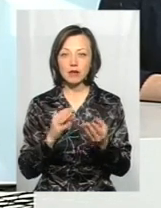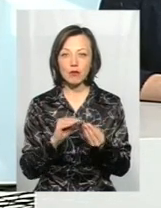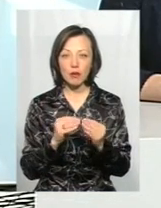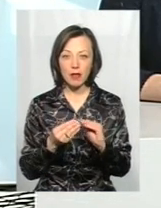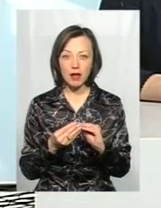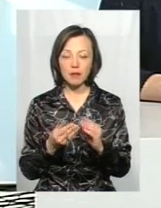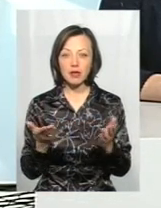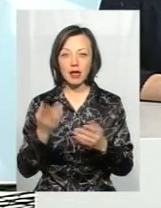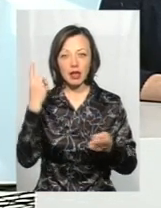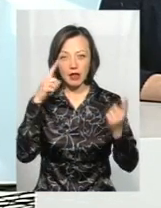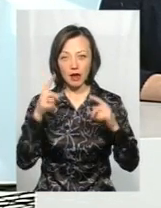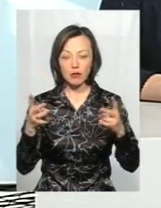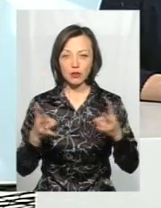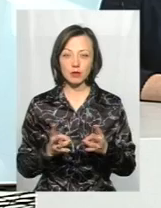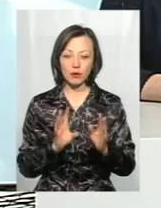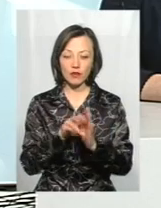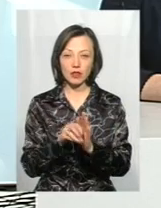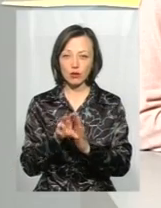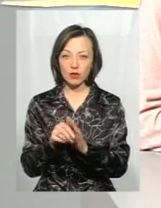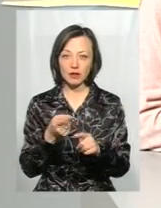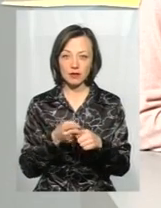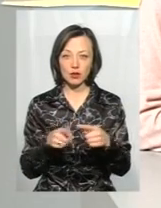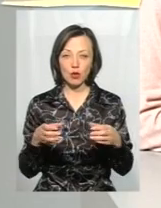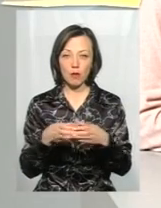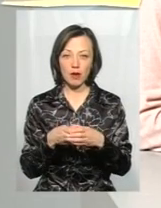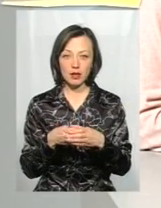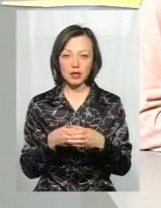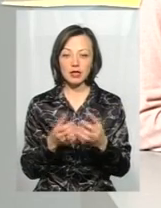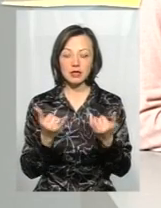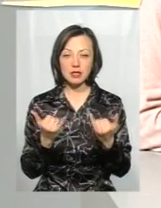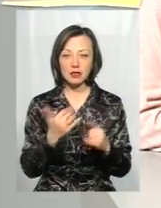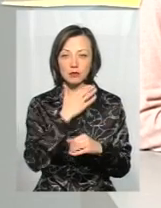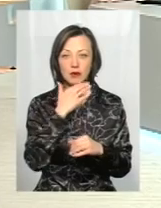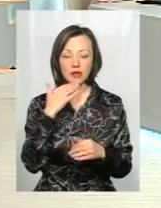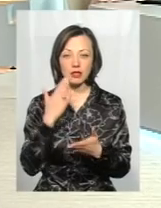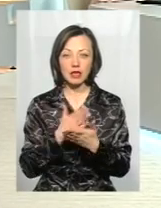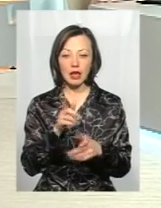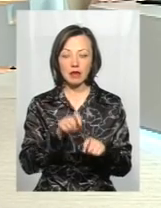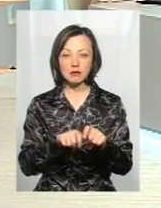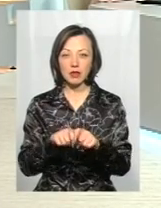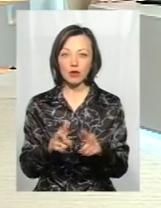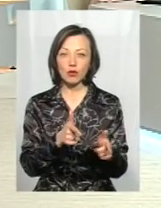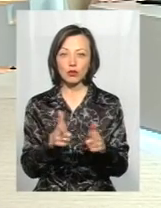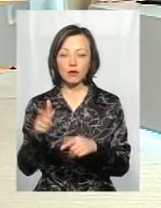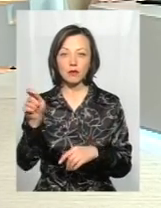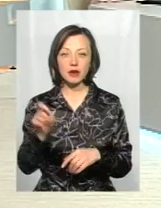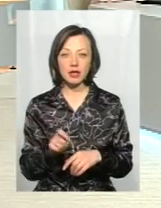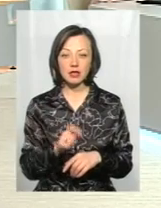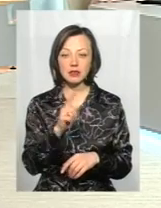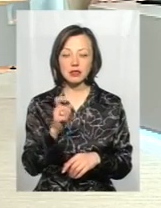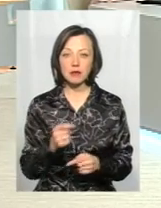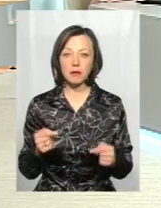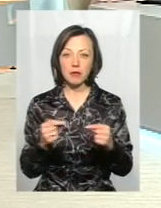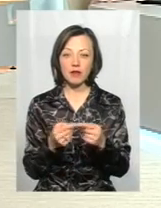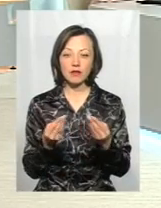проблеми, які ідеї потрібно втілювати в цій громаді. Зараз дуже є багато експертів, які готові приїхати і за певну